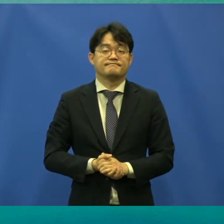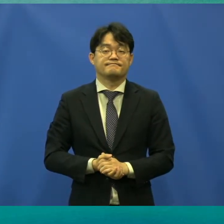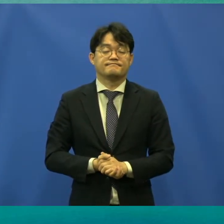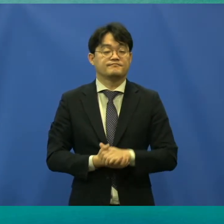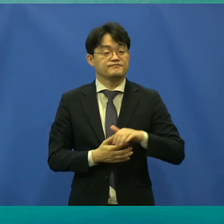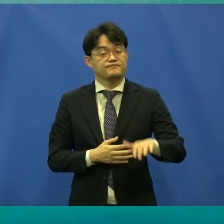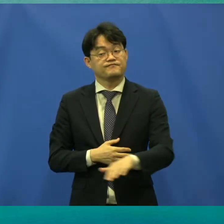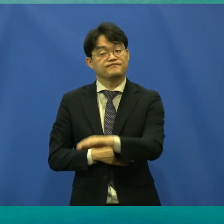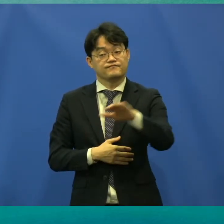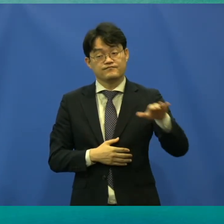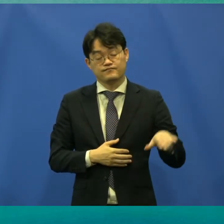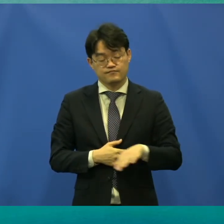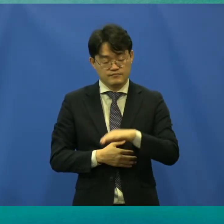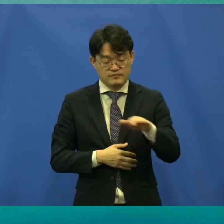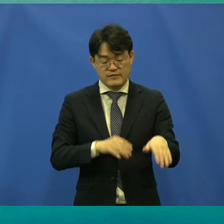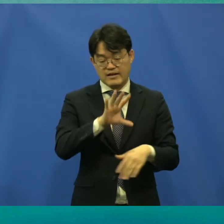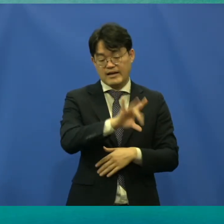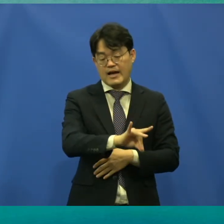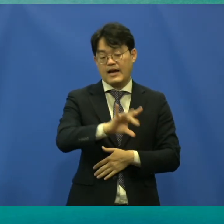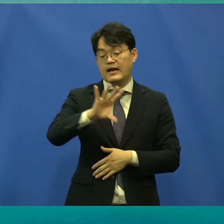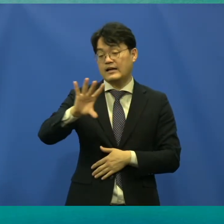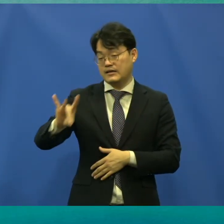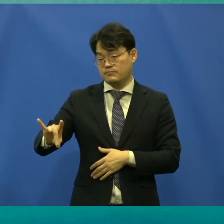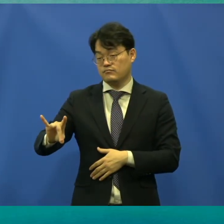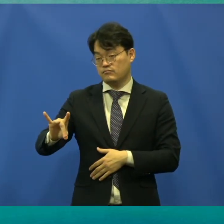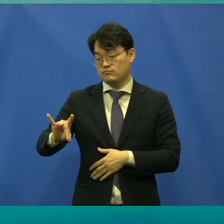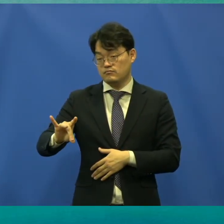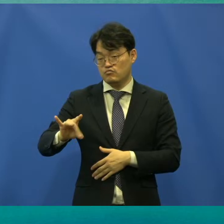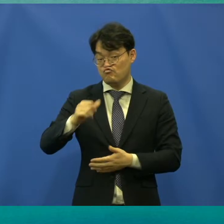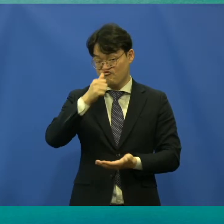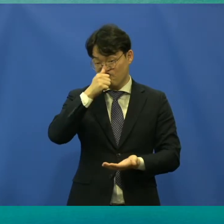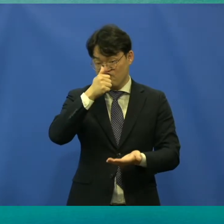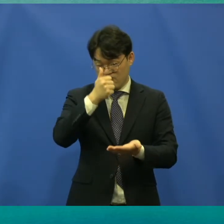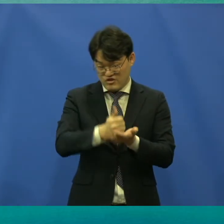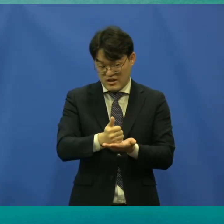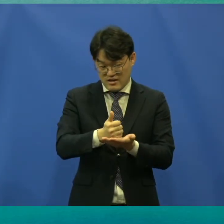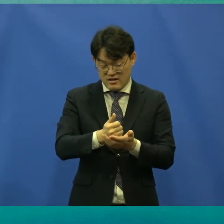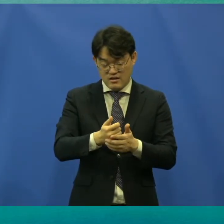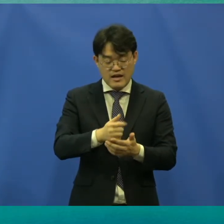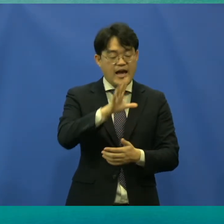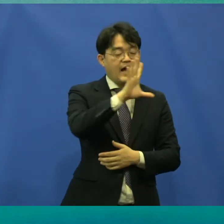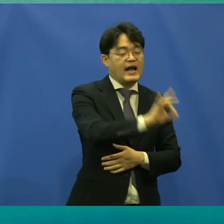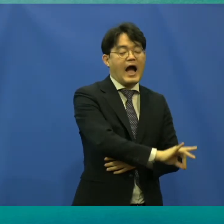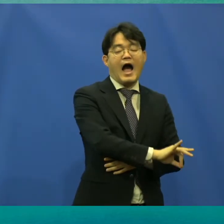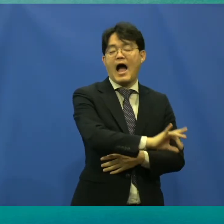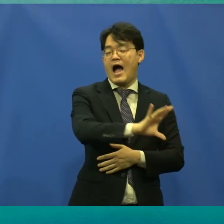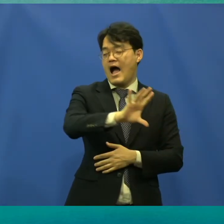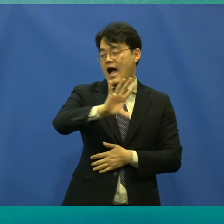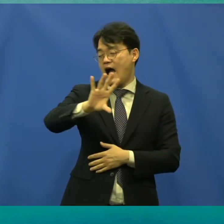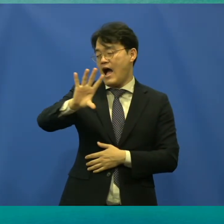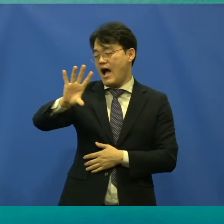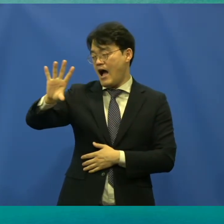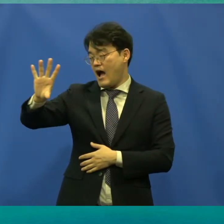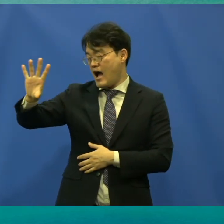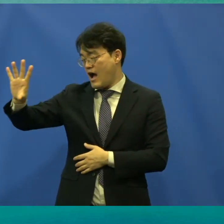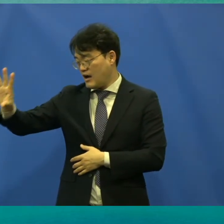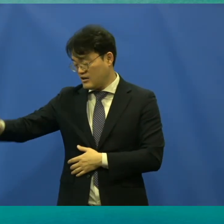우리가 죄를 가끔 짓습니까? 1년에 한 몇 번 정도 지으세요? 한 2번?